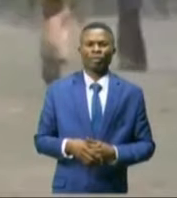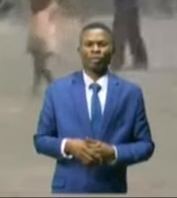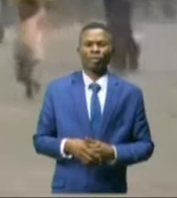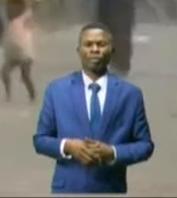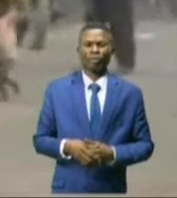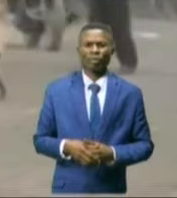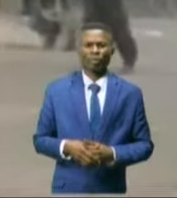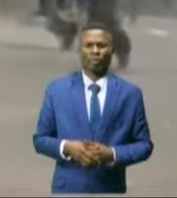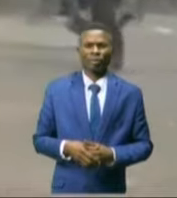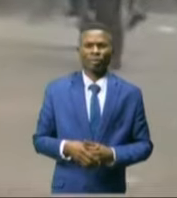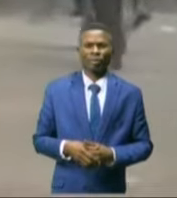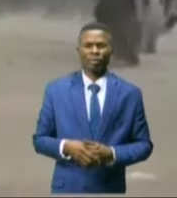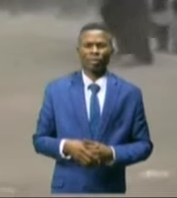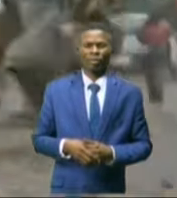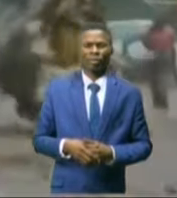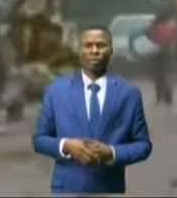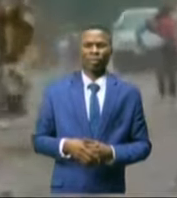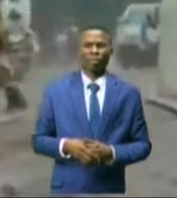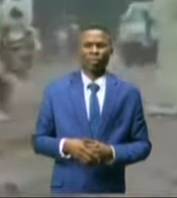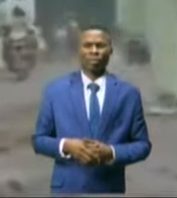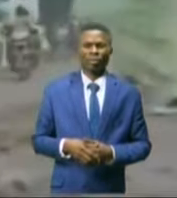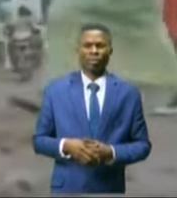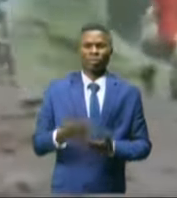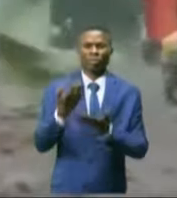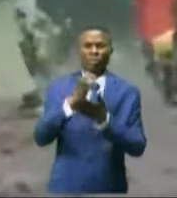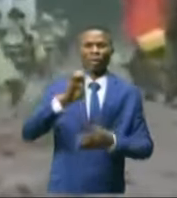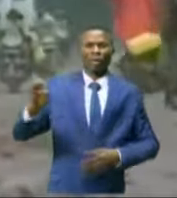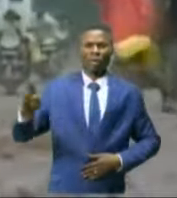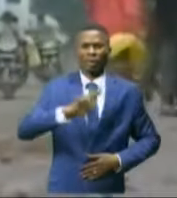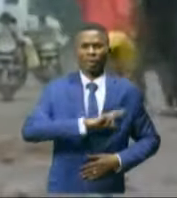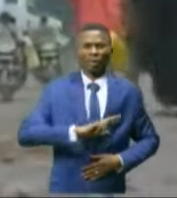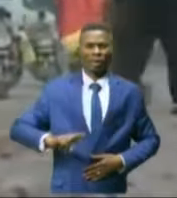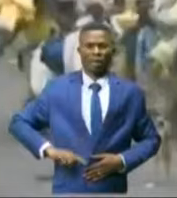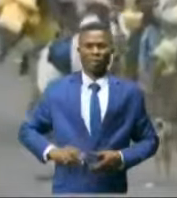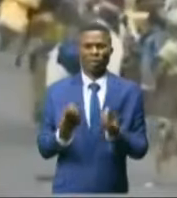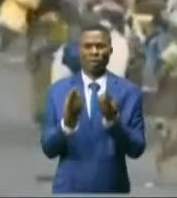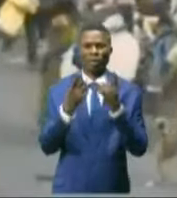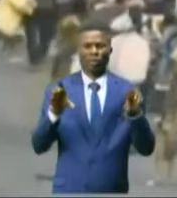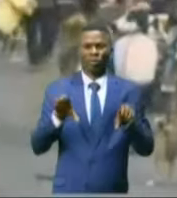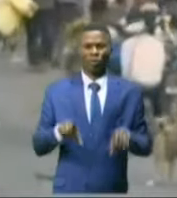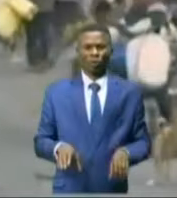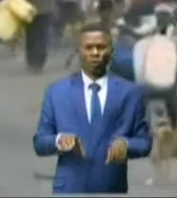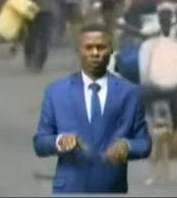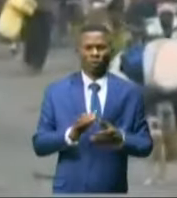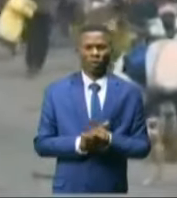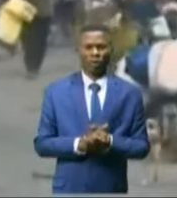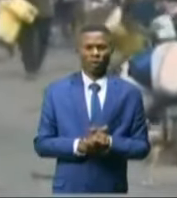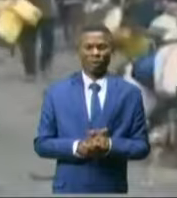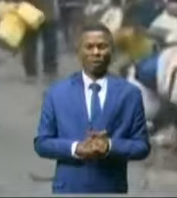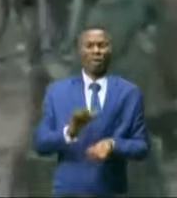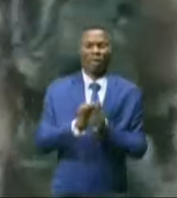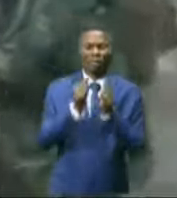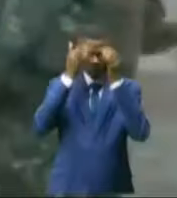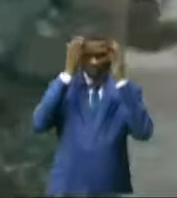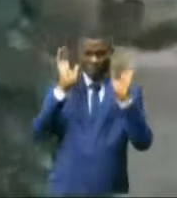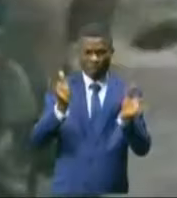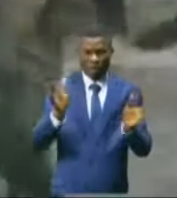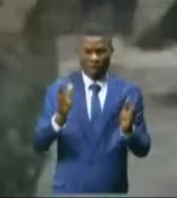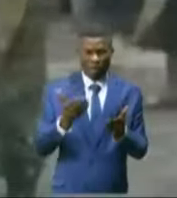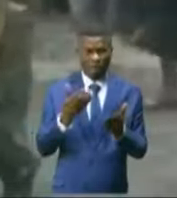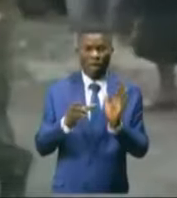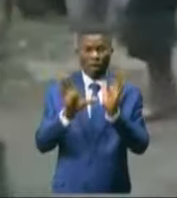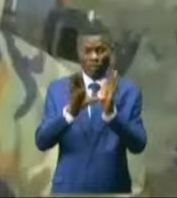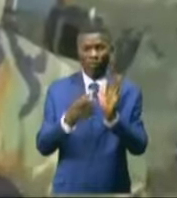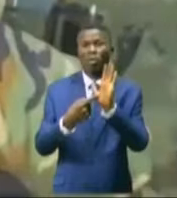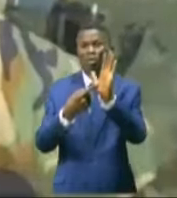Dans certains territoires à l'est de la République démocratique du Congo, c'est la catastrophe. L'armée